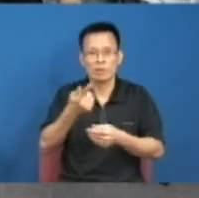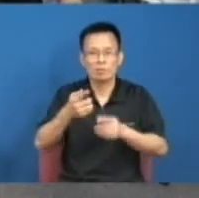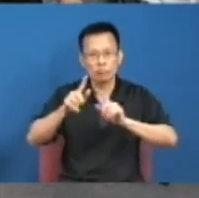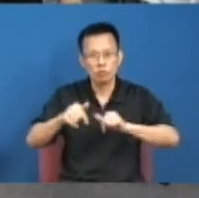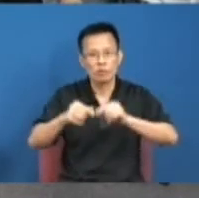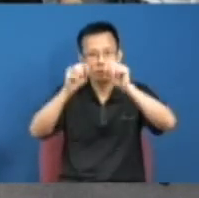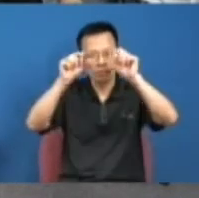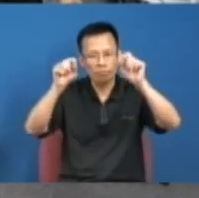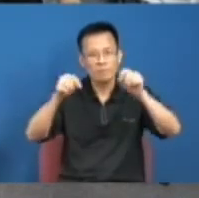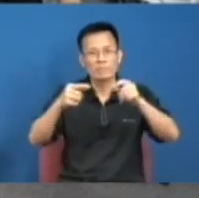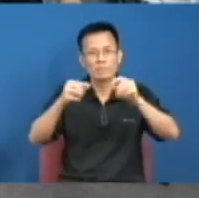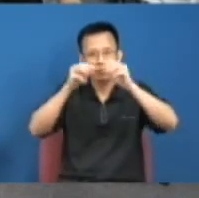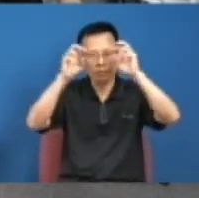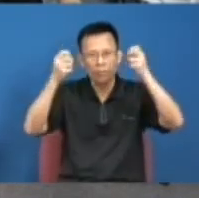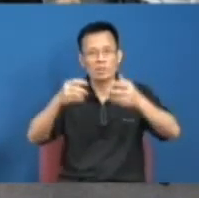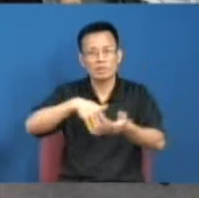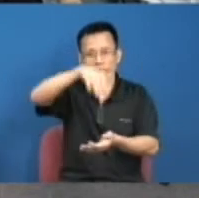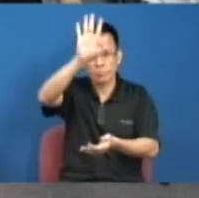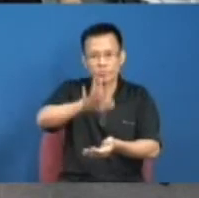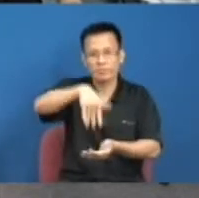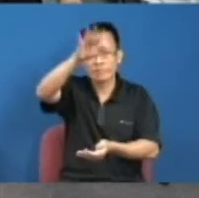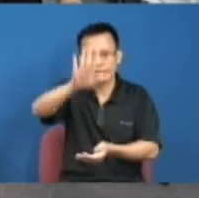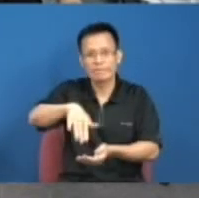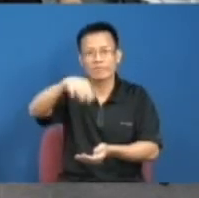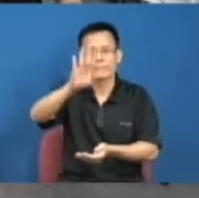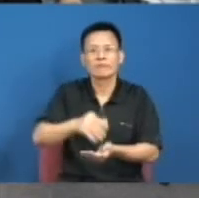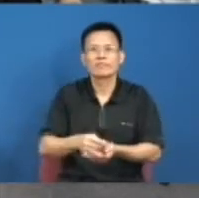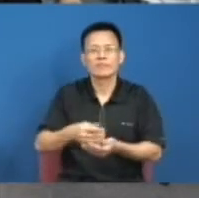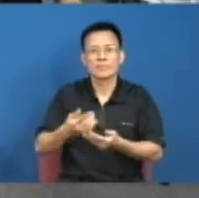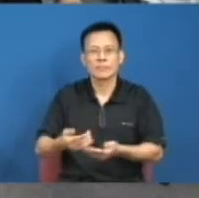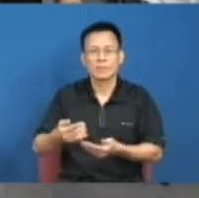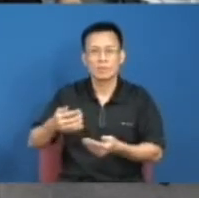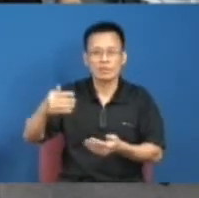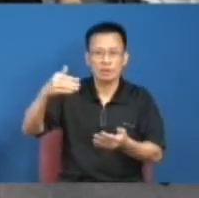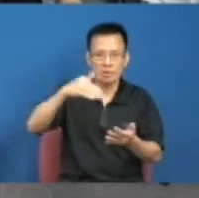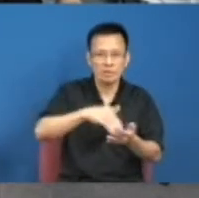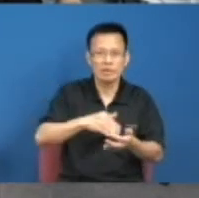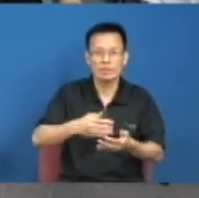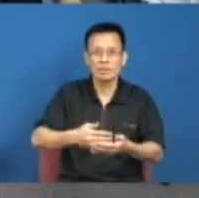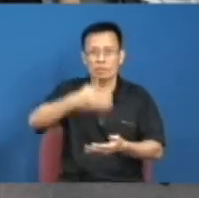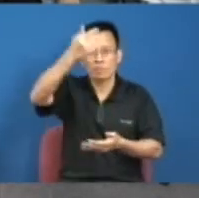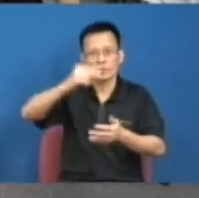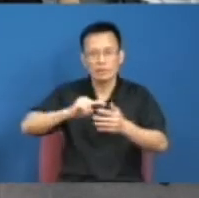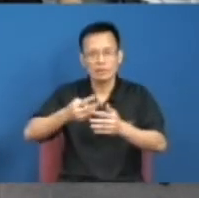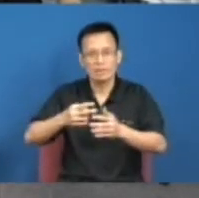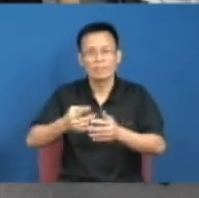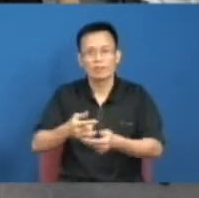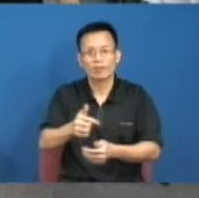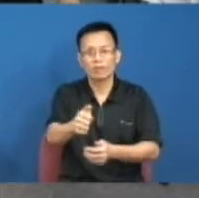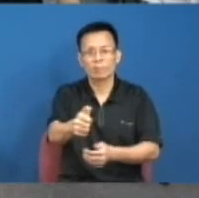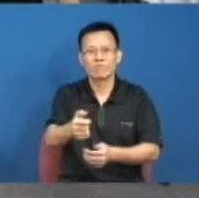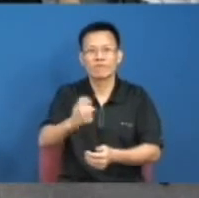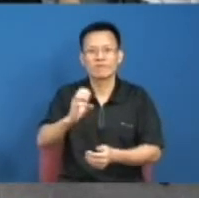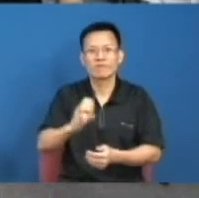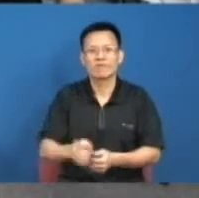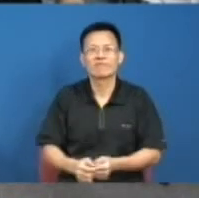人人都嘅啫項目就係油漆咯。 係啦，咁啊嚟緊樓宇維修篇啦，咁我又多謝 Carrie 今日上嚟喎嚇，咁啊繼